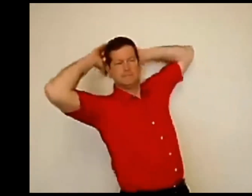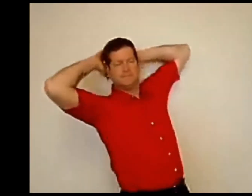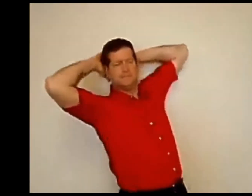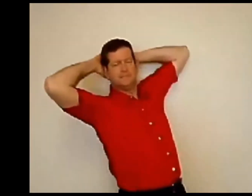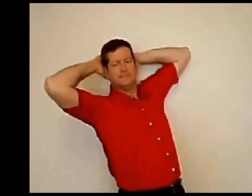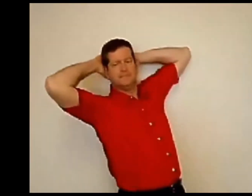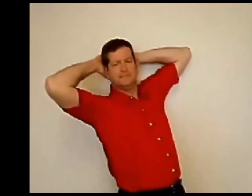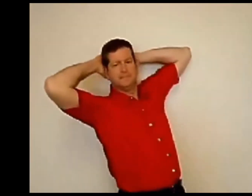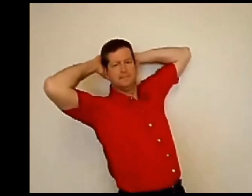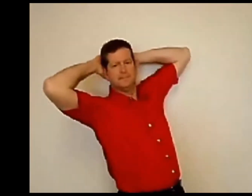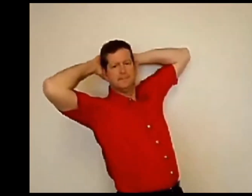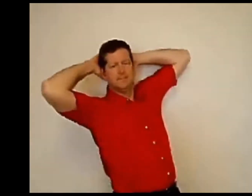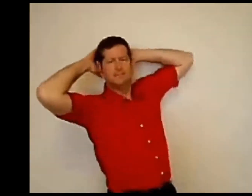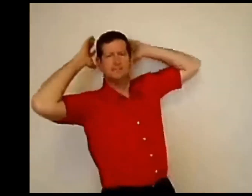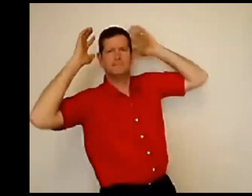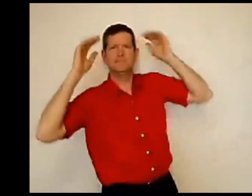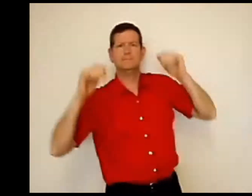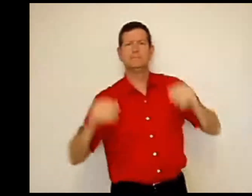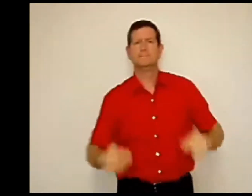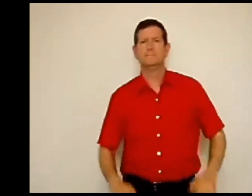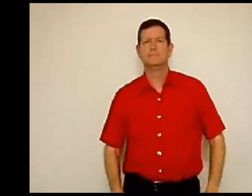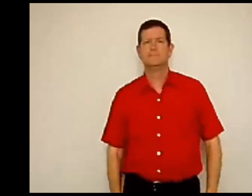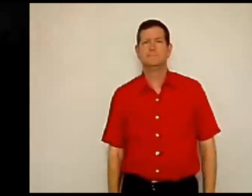Se reposer.